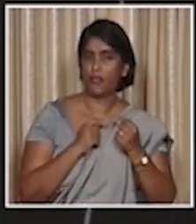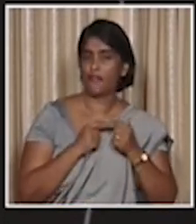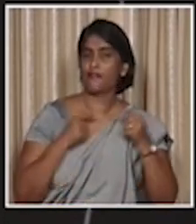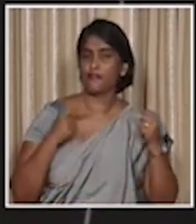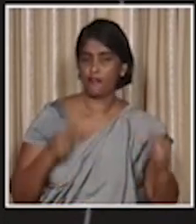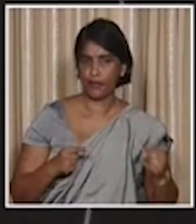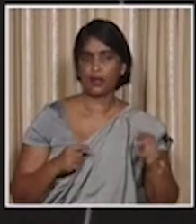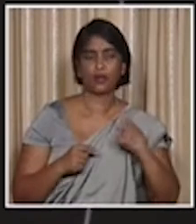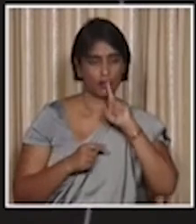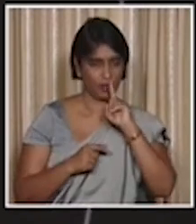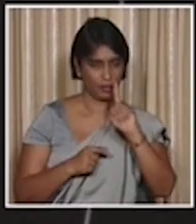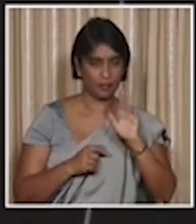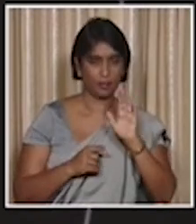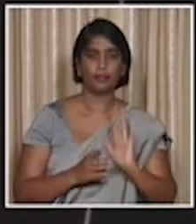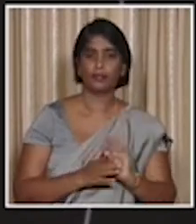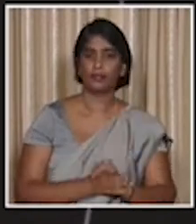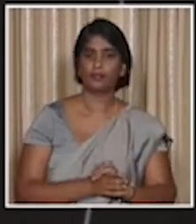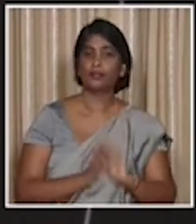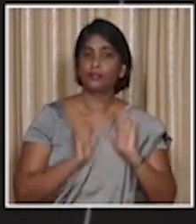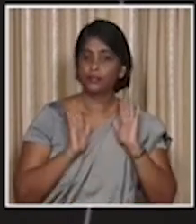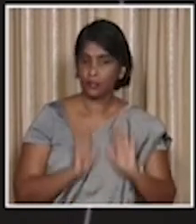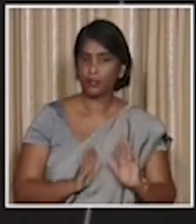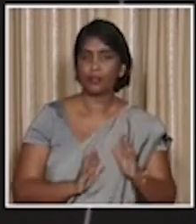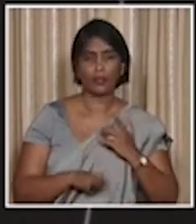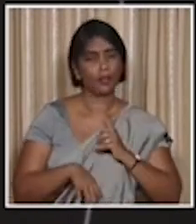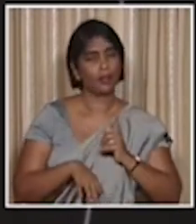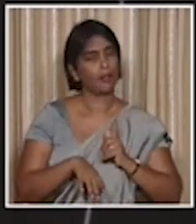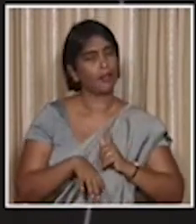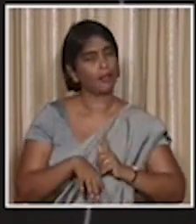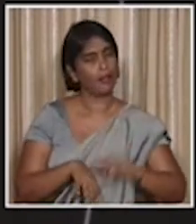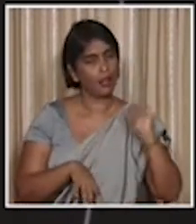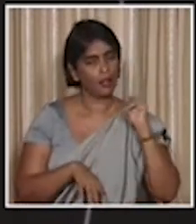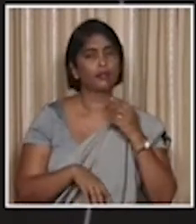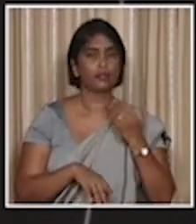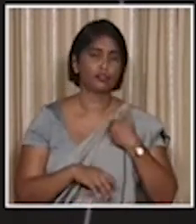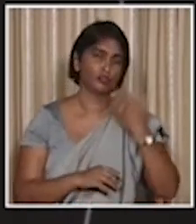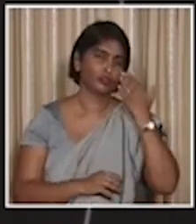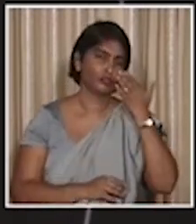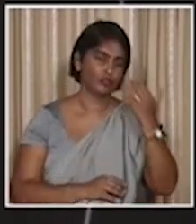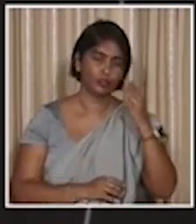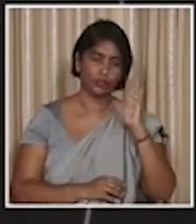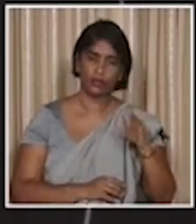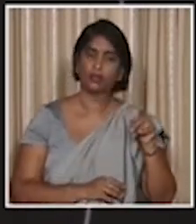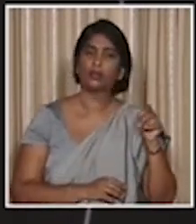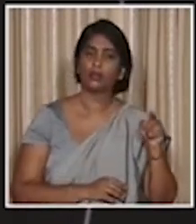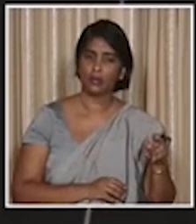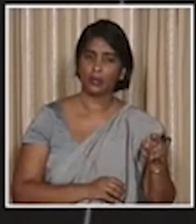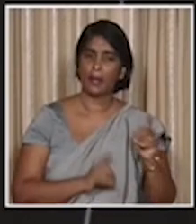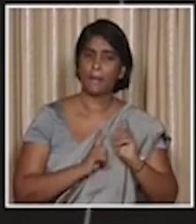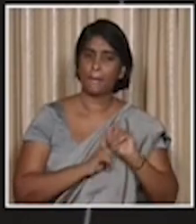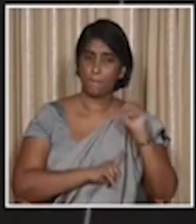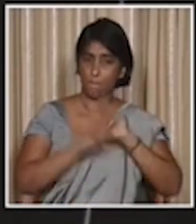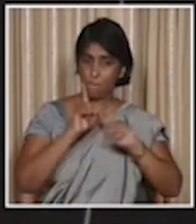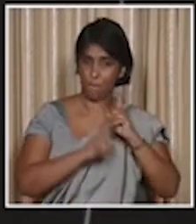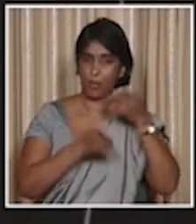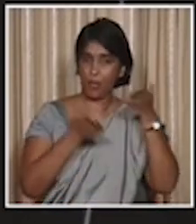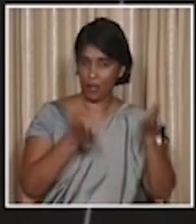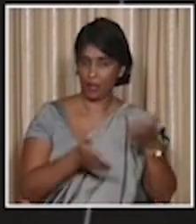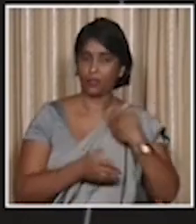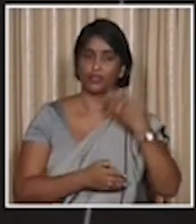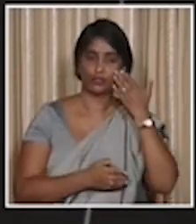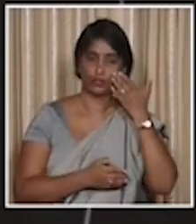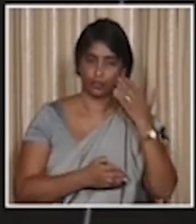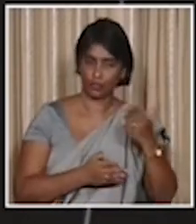විරුද්ධව නැගී සිටිය යුතුයි. හැබැයි හරිම අවාසනාවකට අපි දැකලා තියෙනවා මේ පාර්ලිමේන්තුව තුලත් අපි